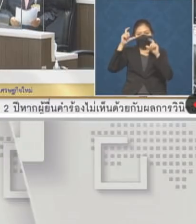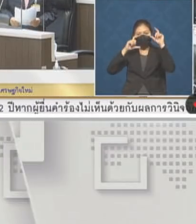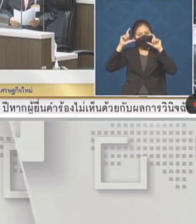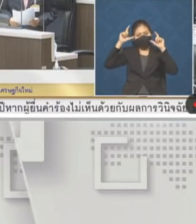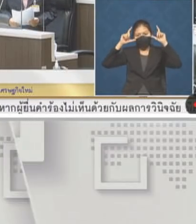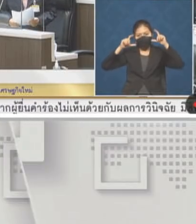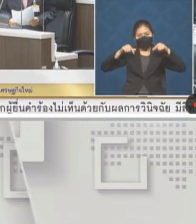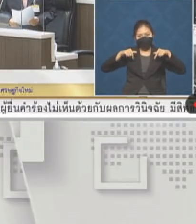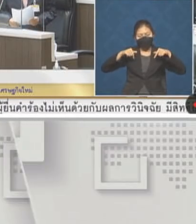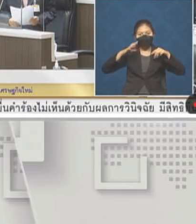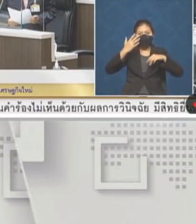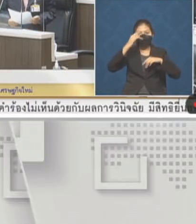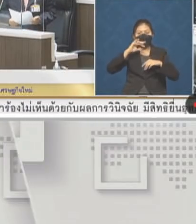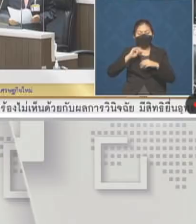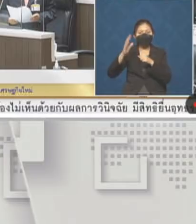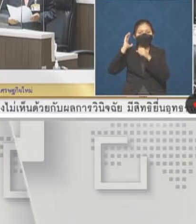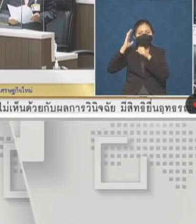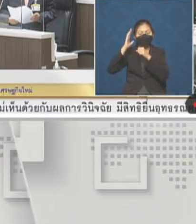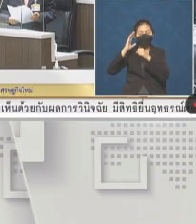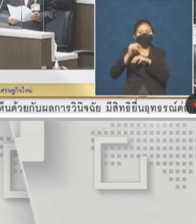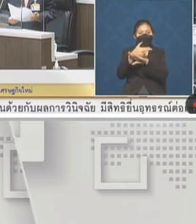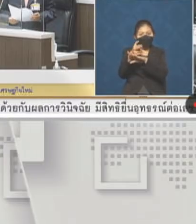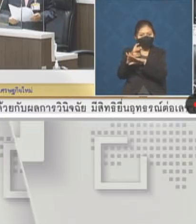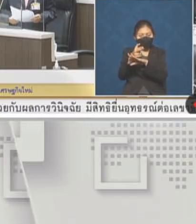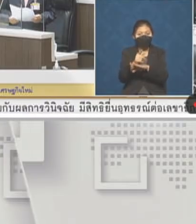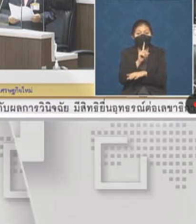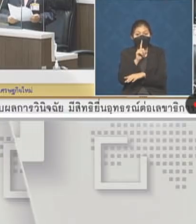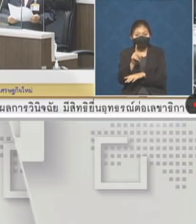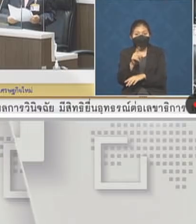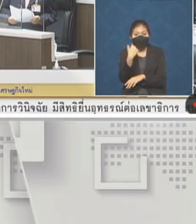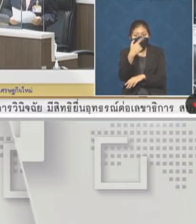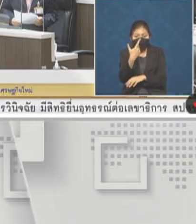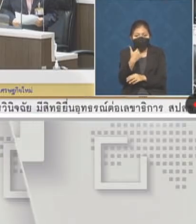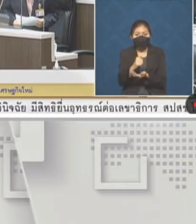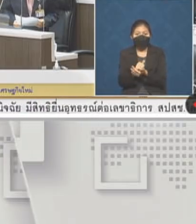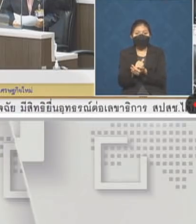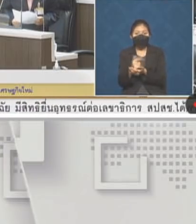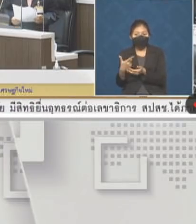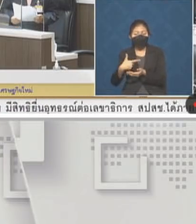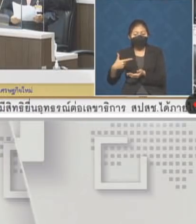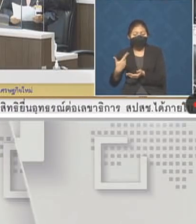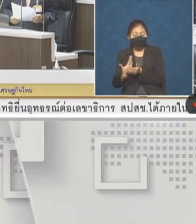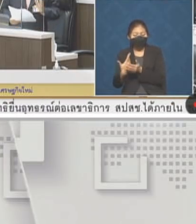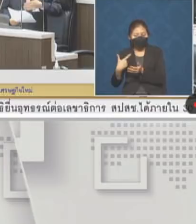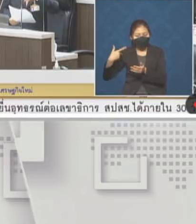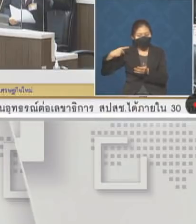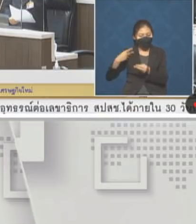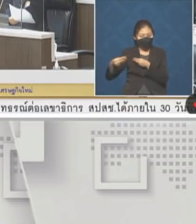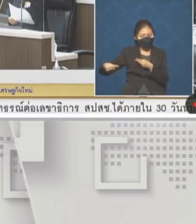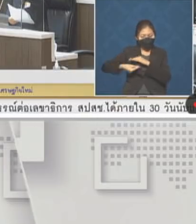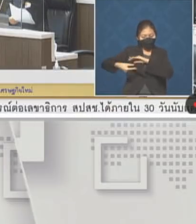การเมืองแต่จะได้คะแนนเสียงมันก็ได้มาตรงมิ่งขวัญ นี่แหละ ต้องใช้ชื่อมิ่งขวัญ ใช่ แล้วตอนนั้นก็ได้เพราะเขาจริง